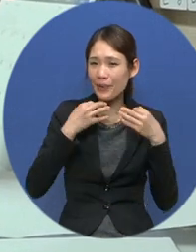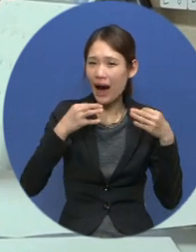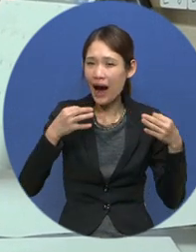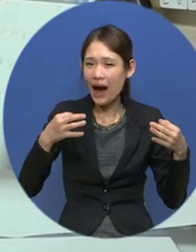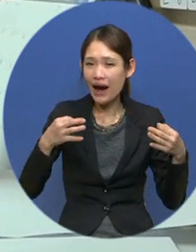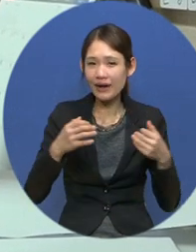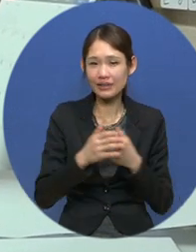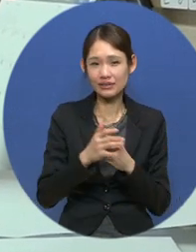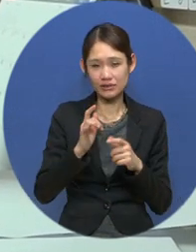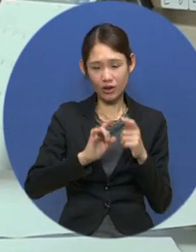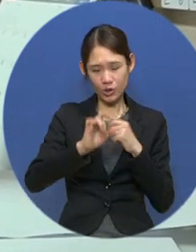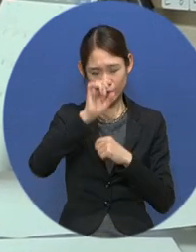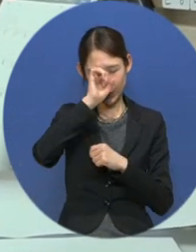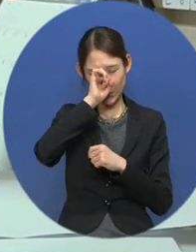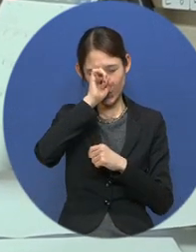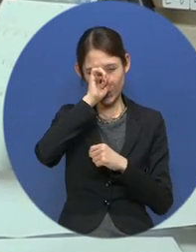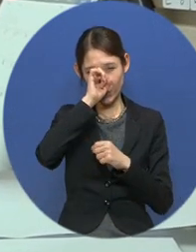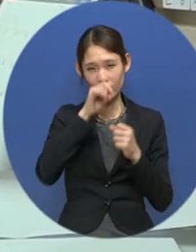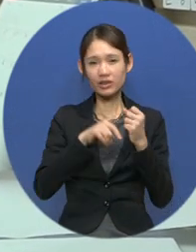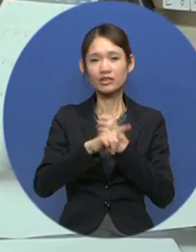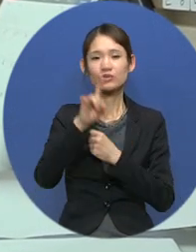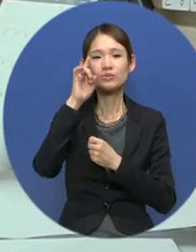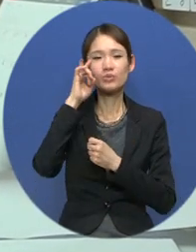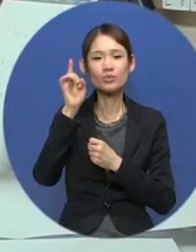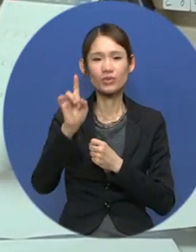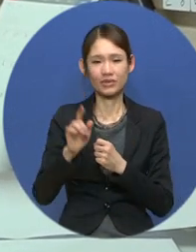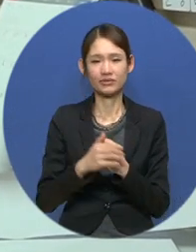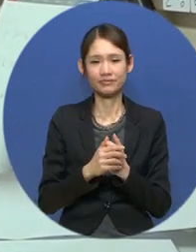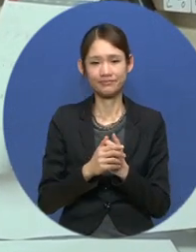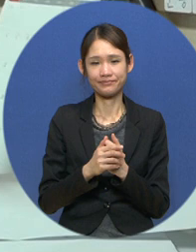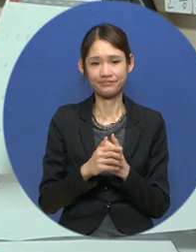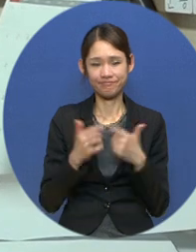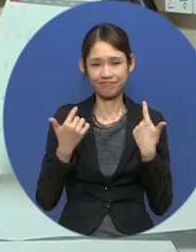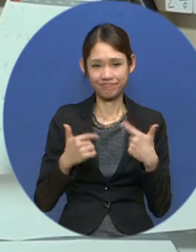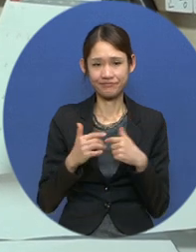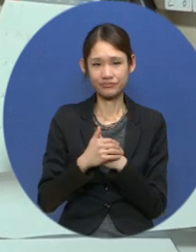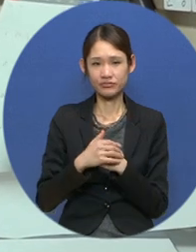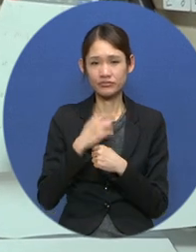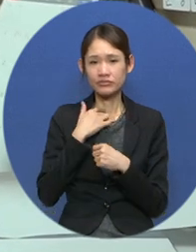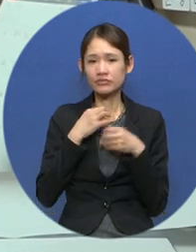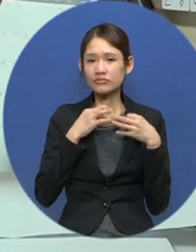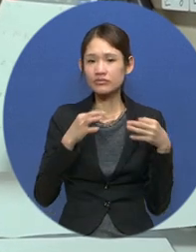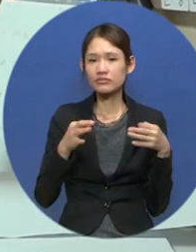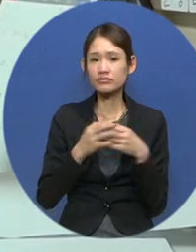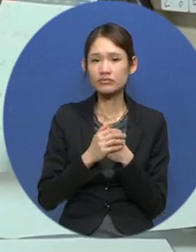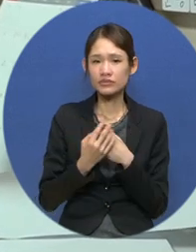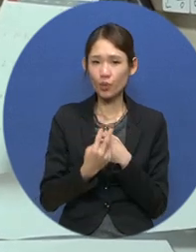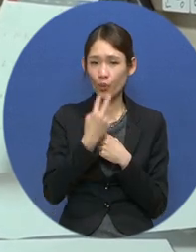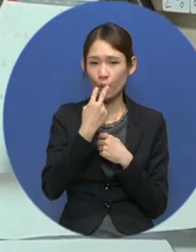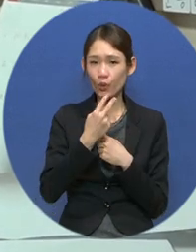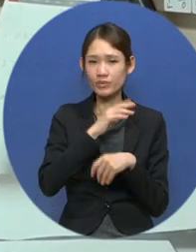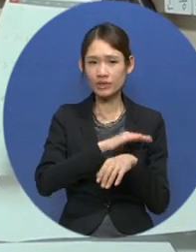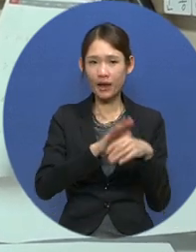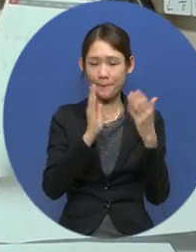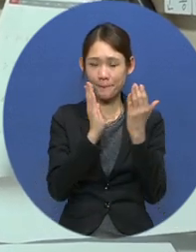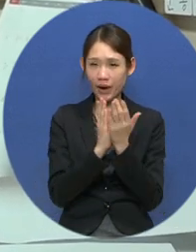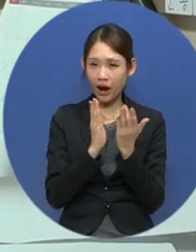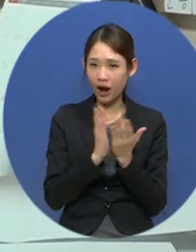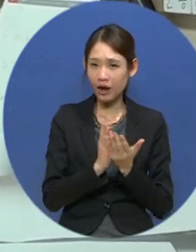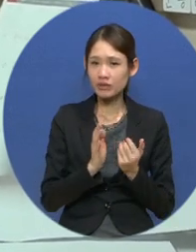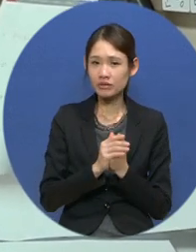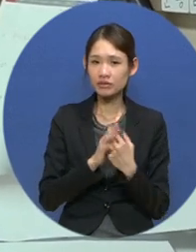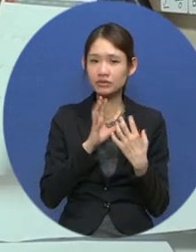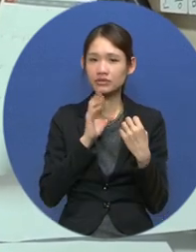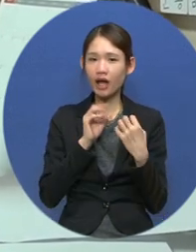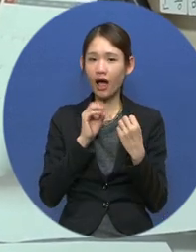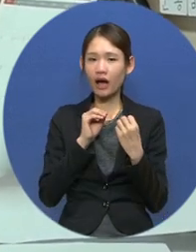좋아지려는 이유는 항상 발음과 발송의 호흡기가 잘 맞춰야